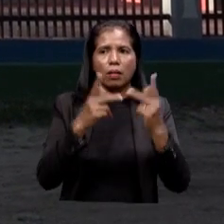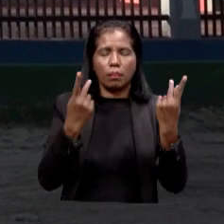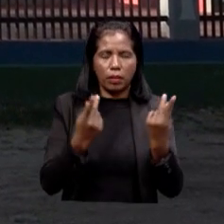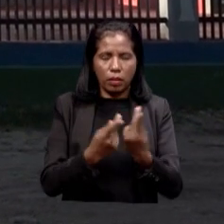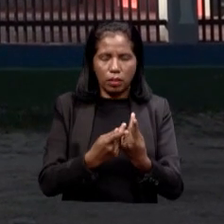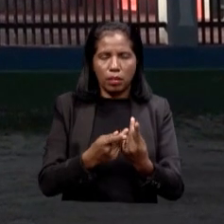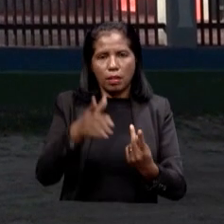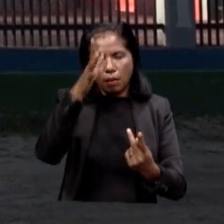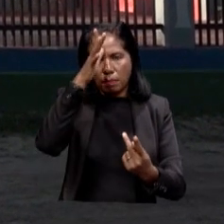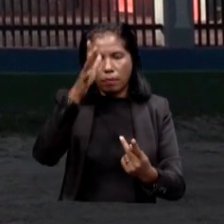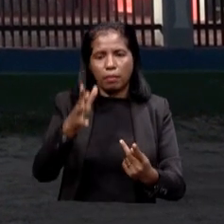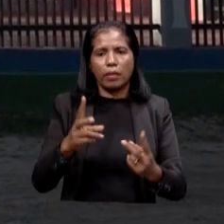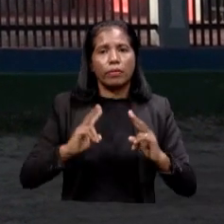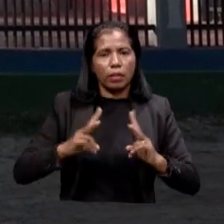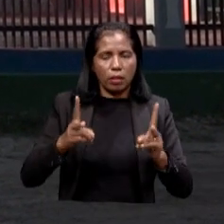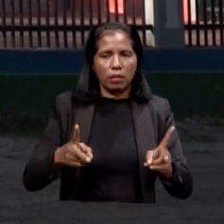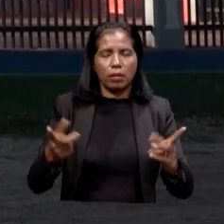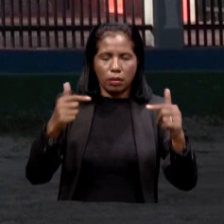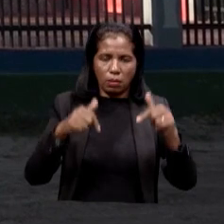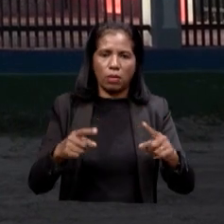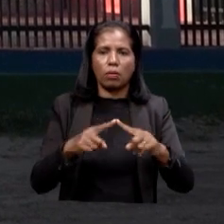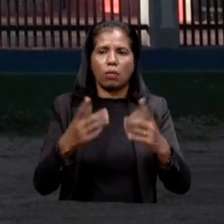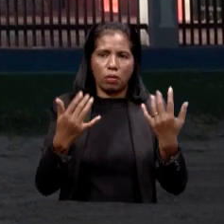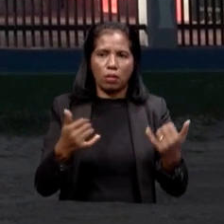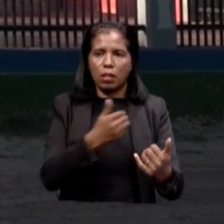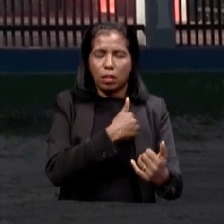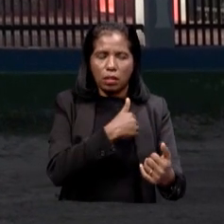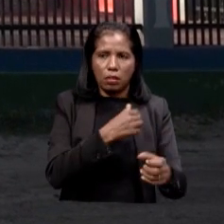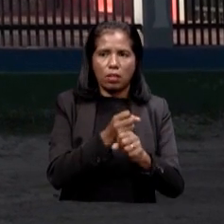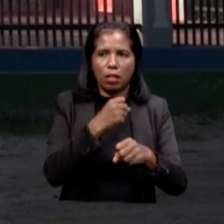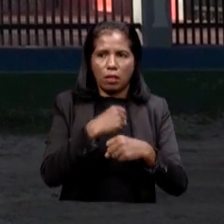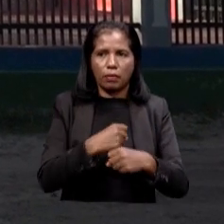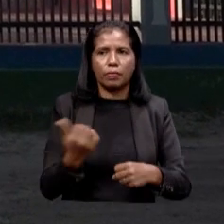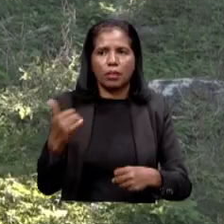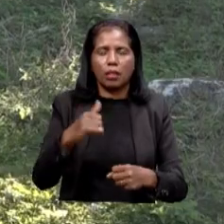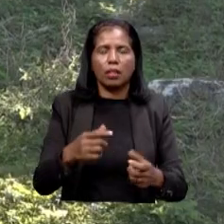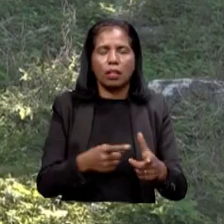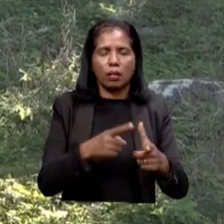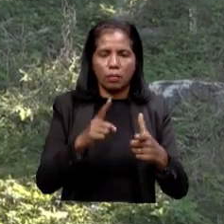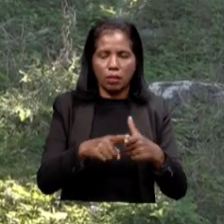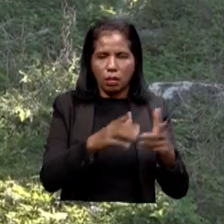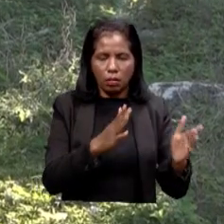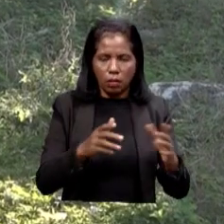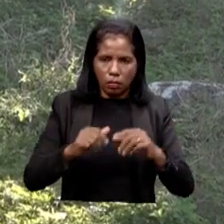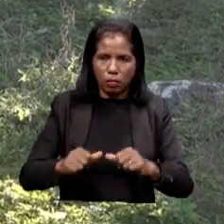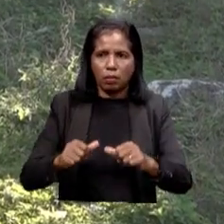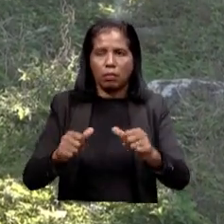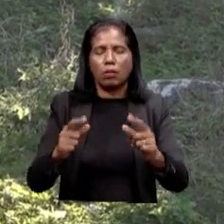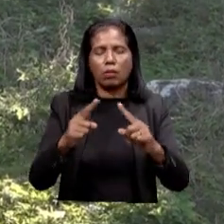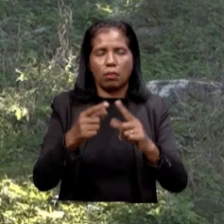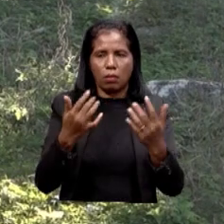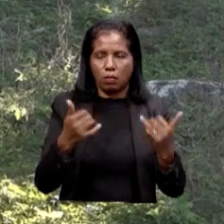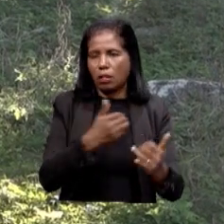sudah maimos, to agora nufin, to agora sida ok, sira diang depois no proses un kontinu lama, to agora sida ok,